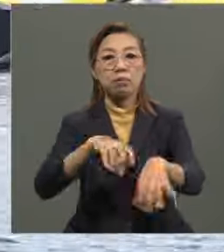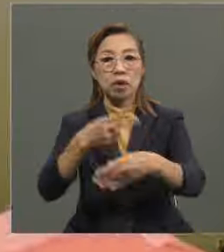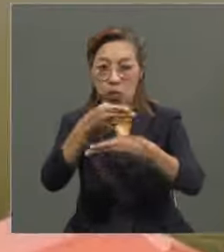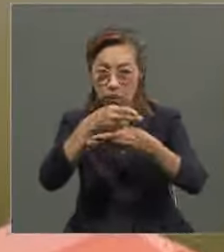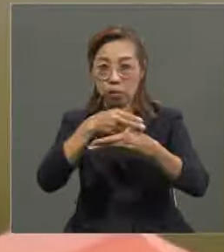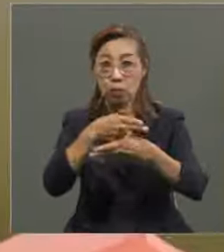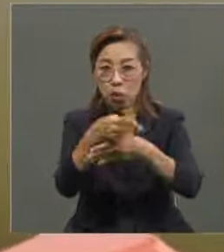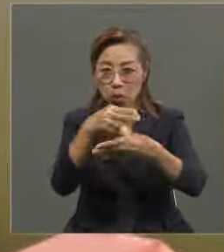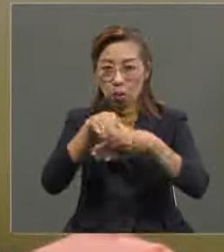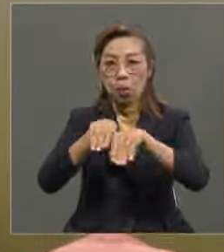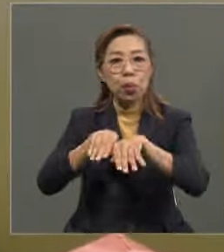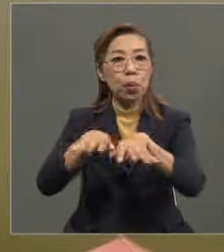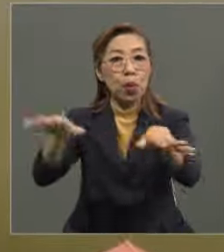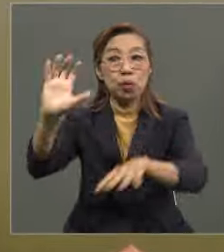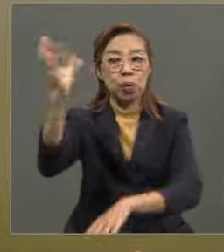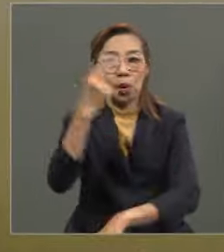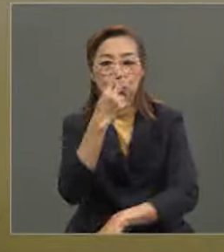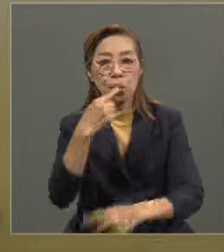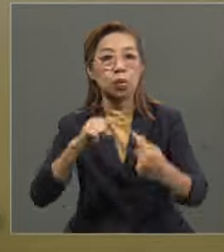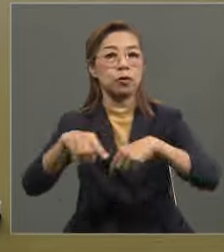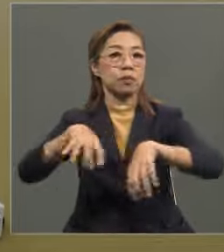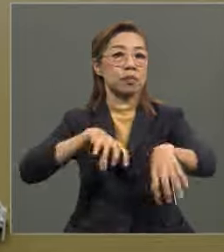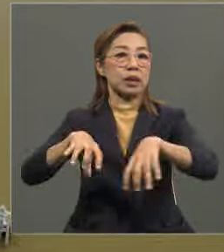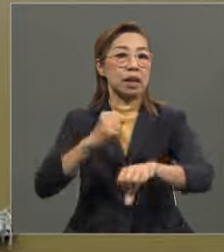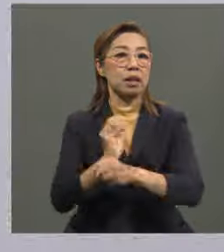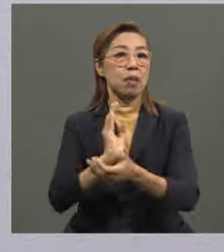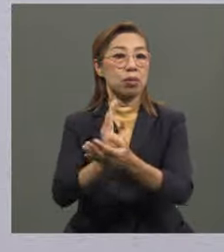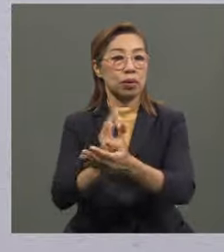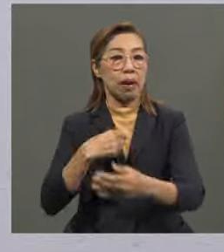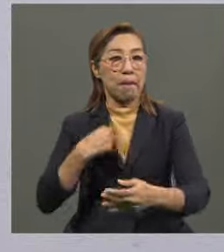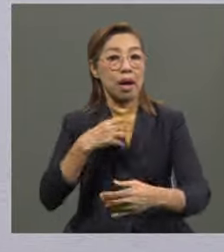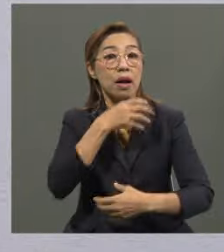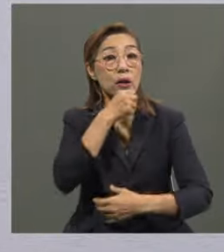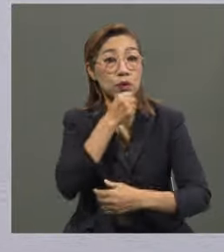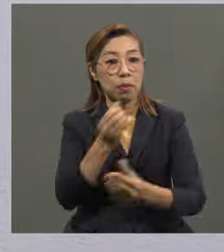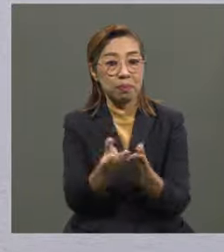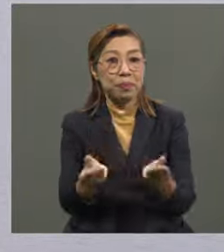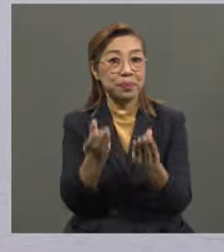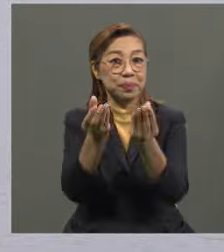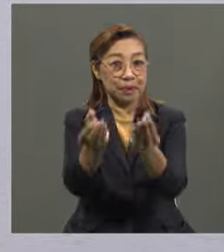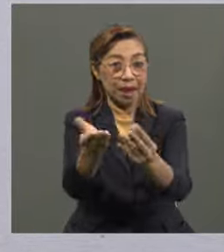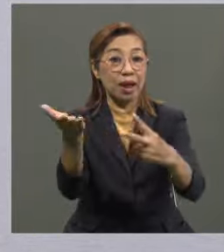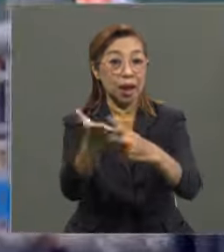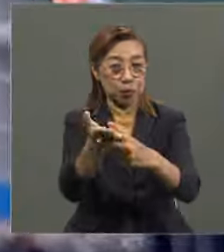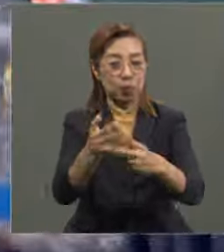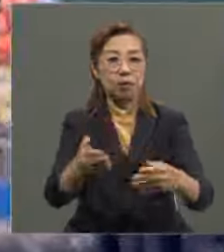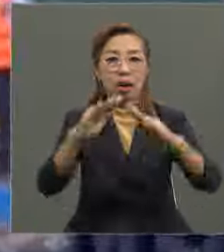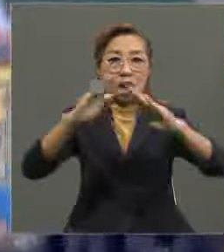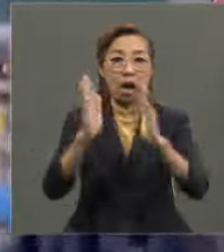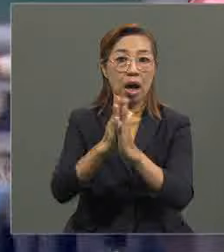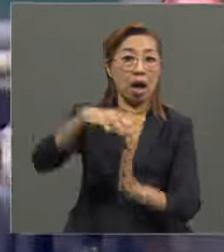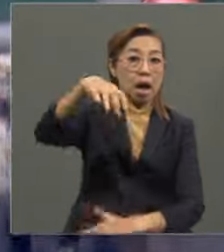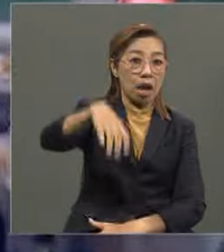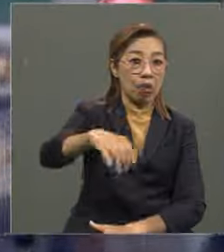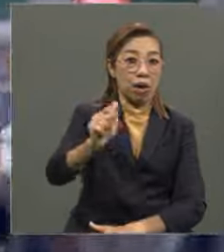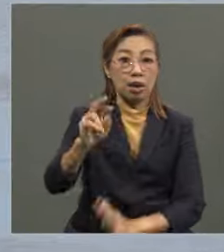ำเนินทรงบำเพ็ญพระราชกุศลถวายผ้าพระกฐินโดยขบวนพยุหยาตราทางชลมารคณวัดอรุณราชวรารามราชว